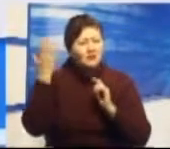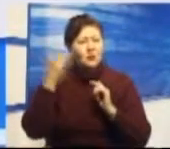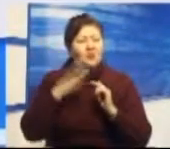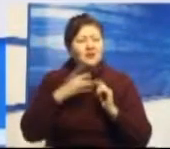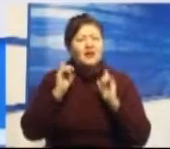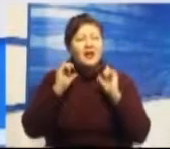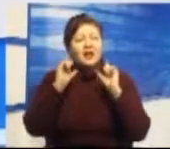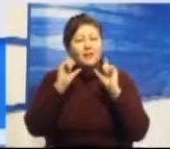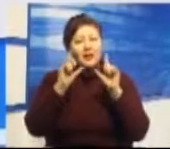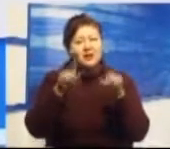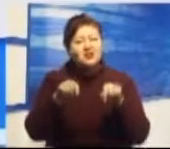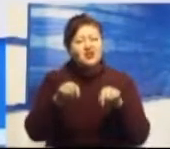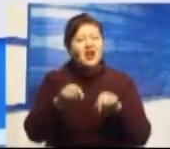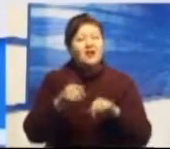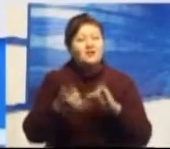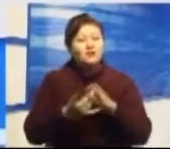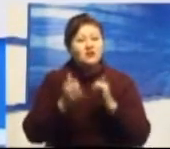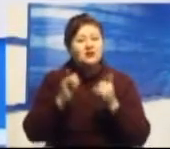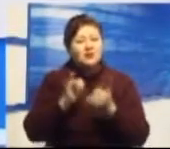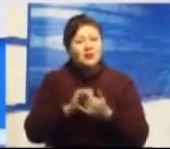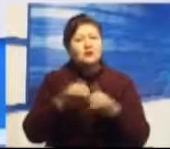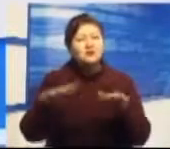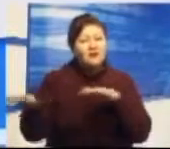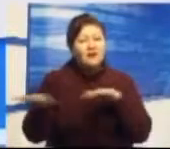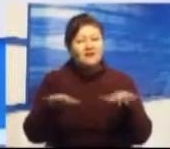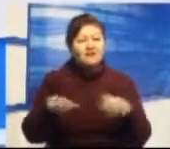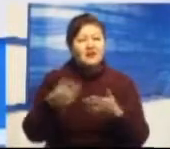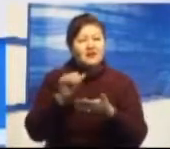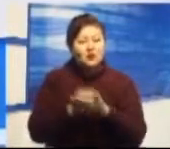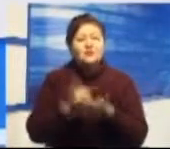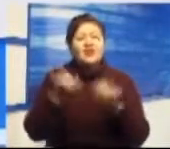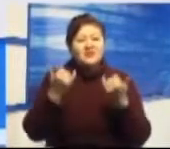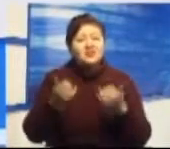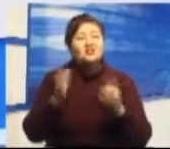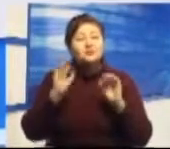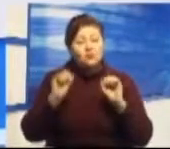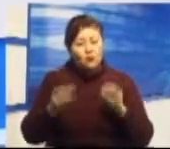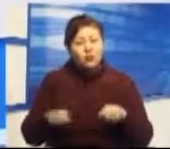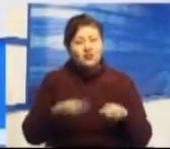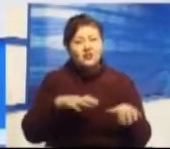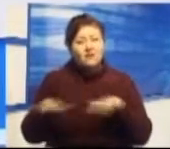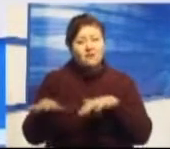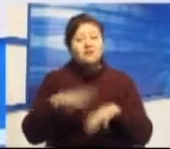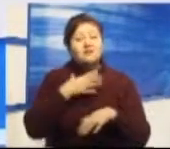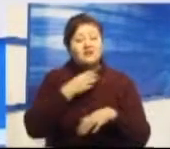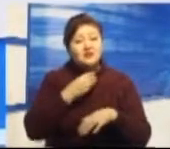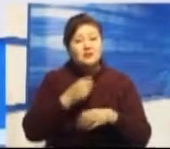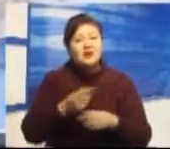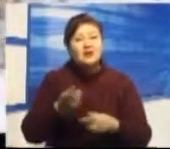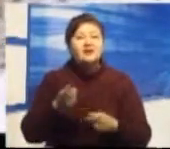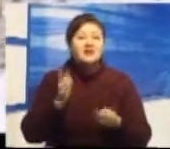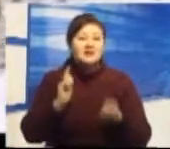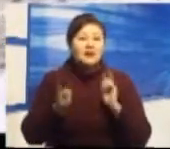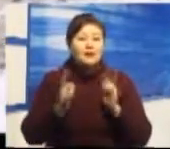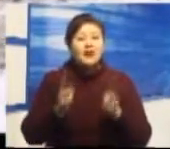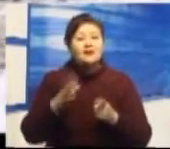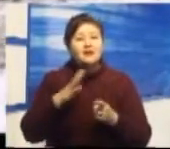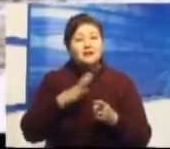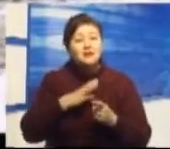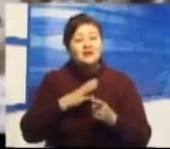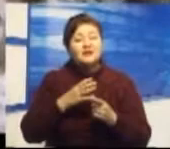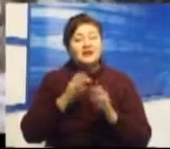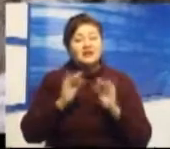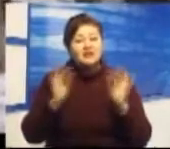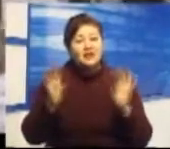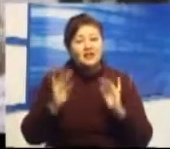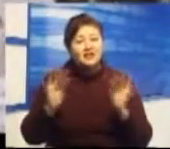мен ауылдық округтердегі әкімшілік мамандары және болашақ несие алушылармен болған жиында айтып берді. Семей ауыл